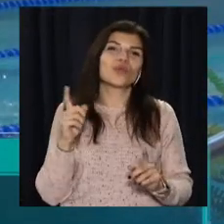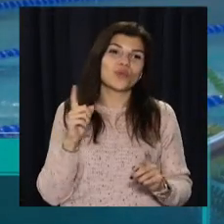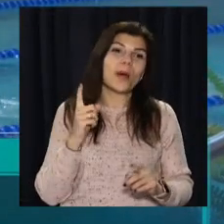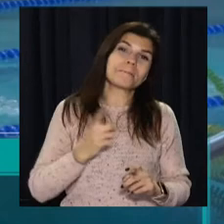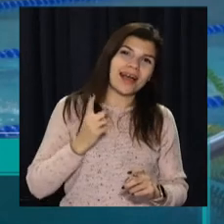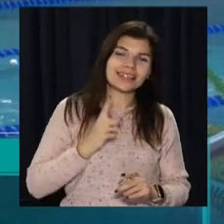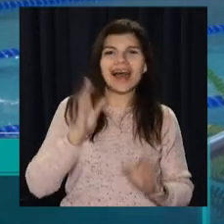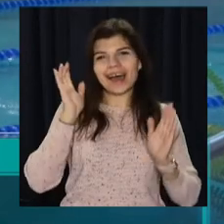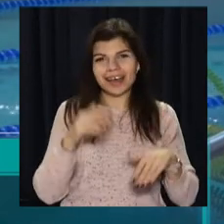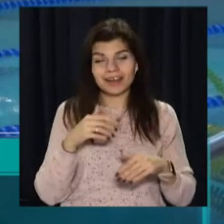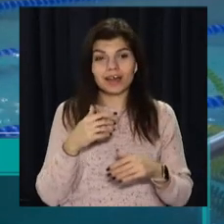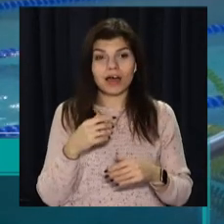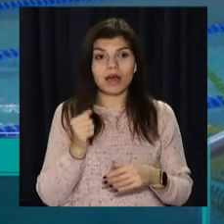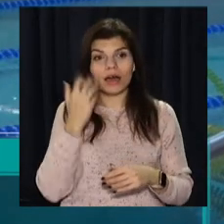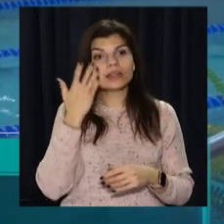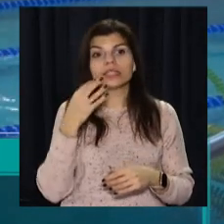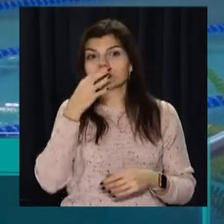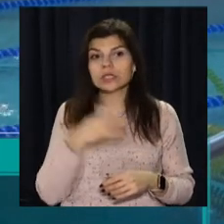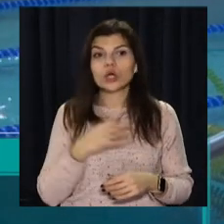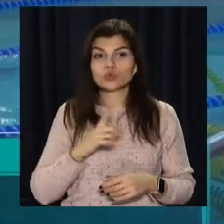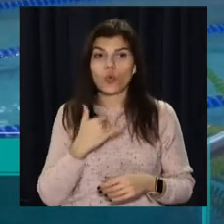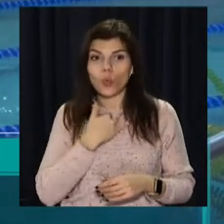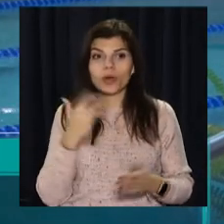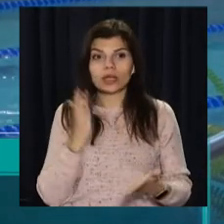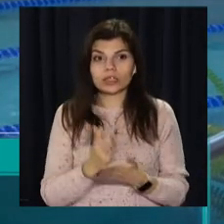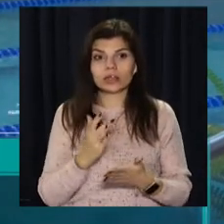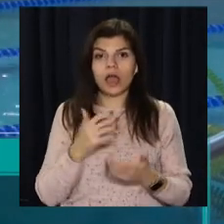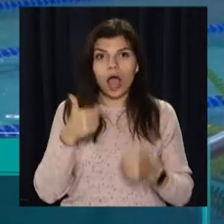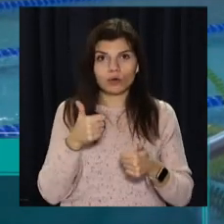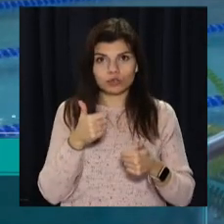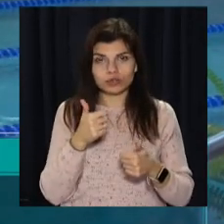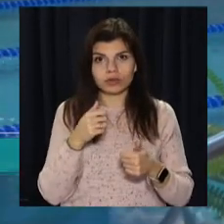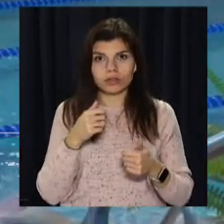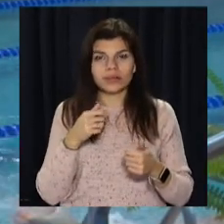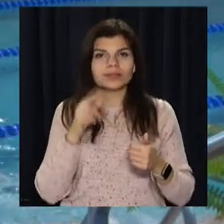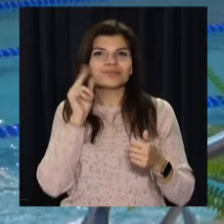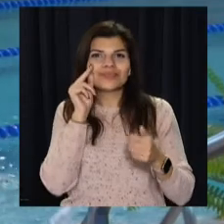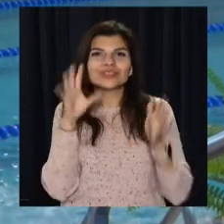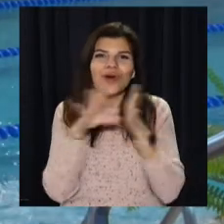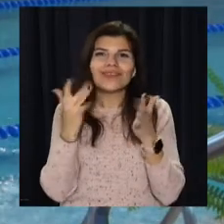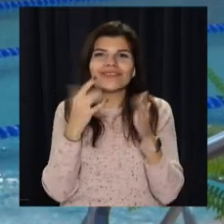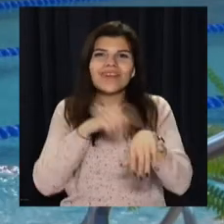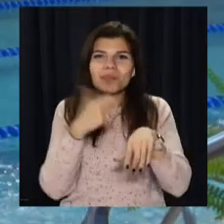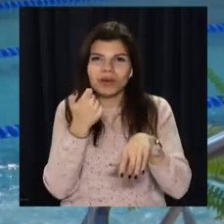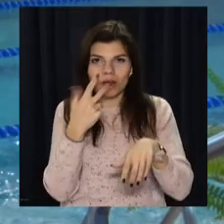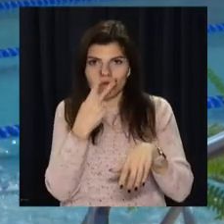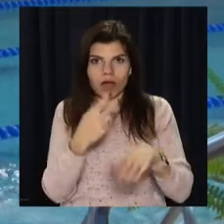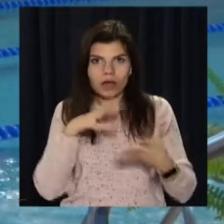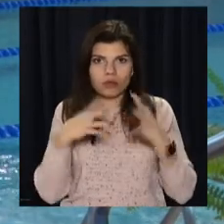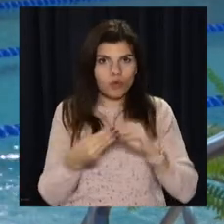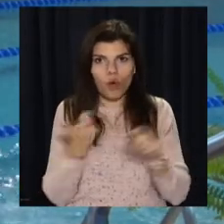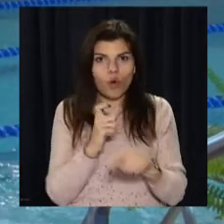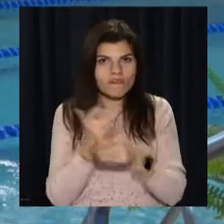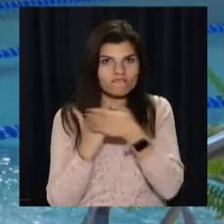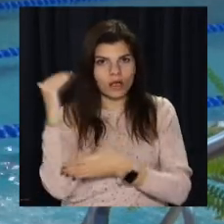все. А коли мені сказали, що в мене є дані хороші, і я можу все-таки показувати високі результати,